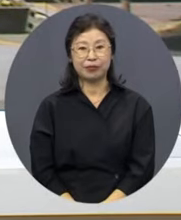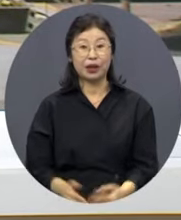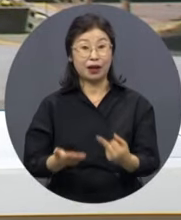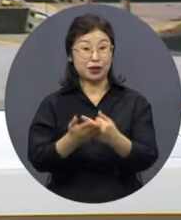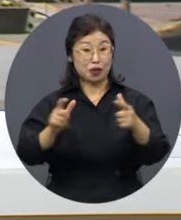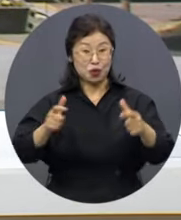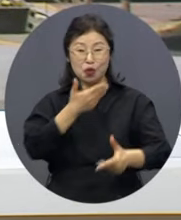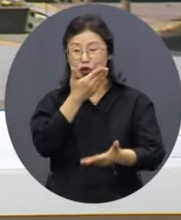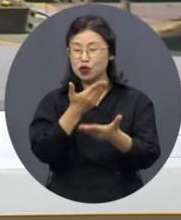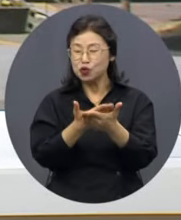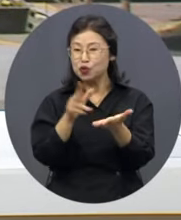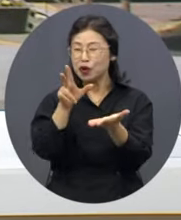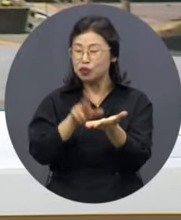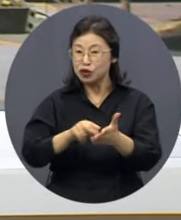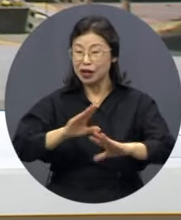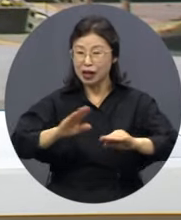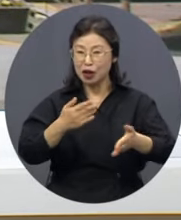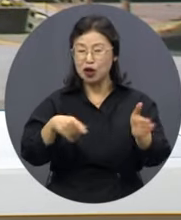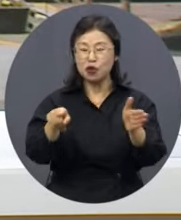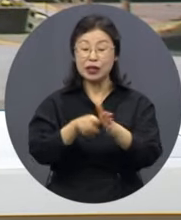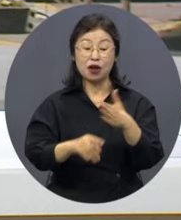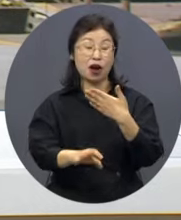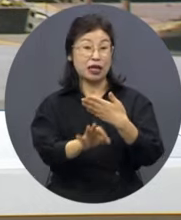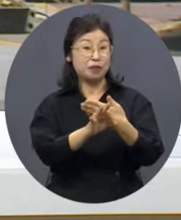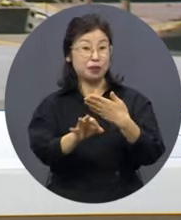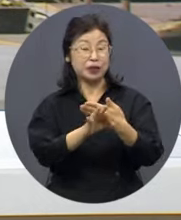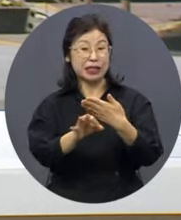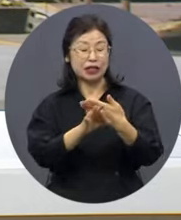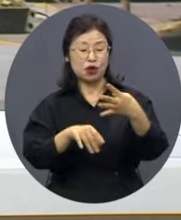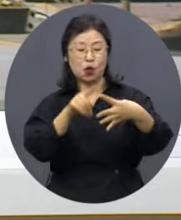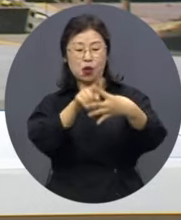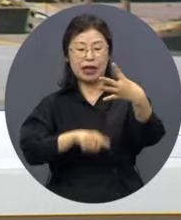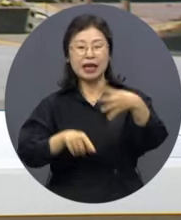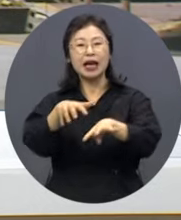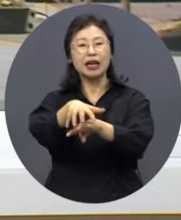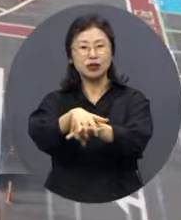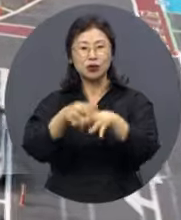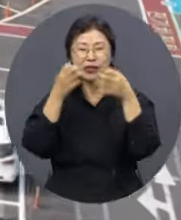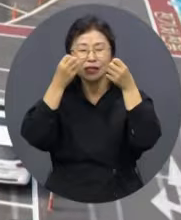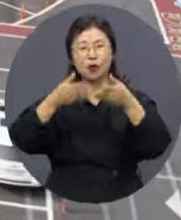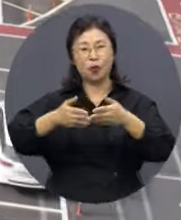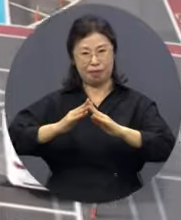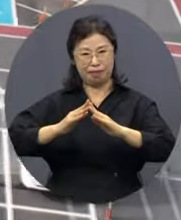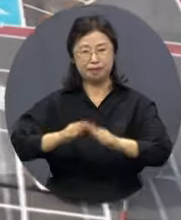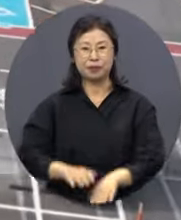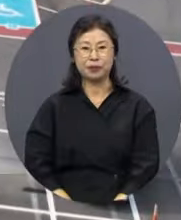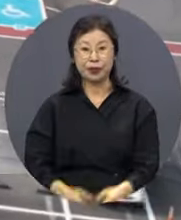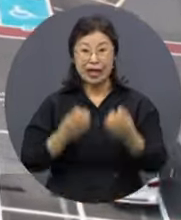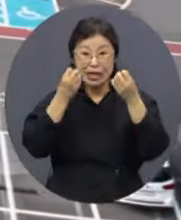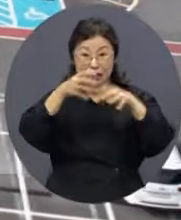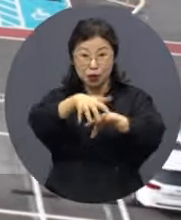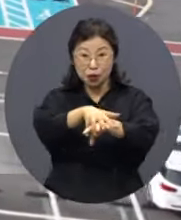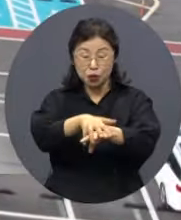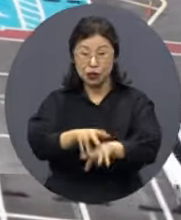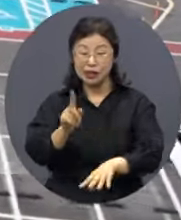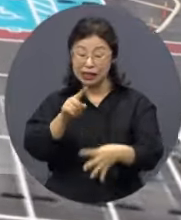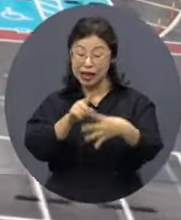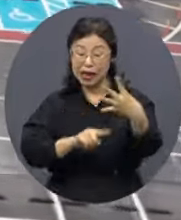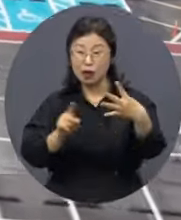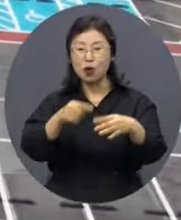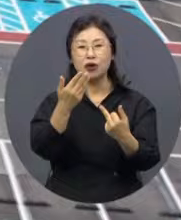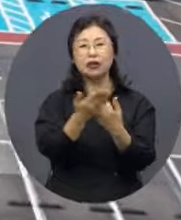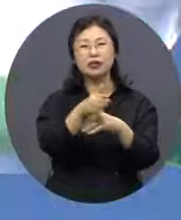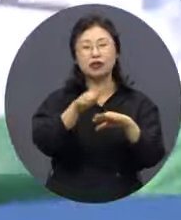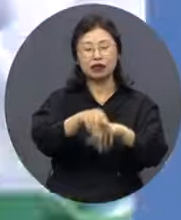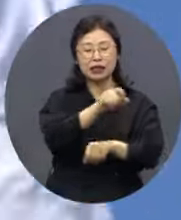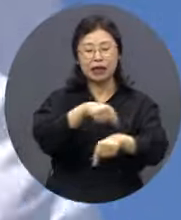제주도가 핵심 현안에 대응하기 위해 한 시적으로네 개의 조직을 새로 만듭니다 새로 생기는 조직은 제주형